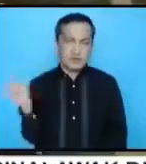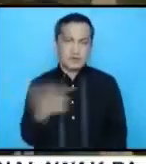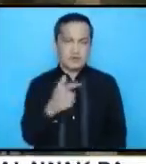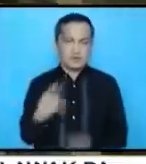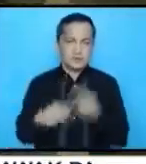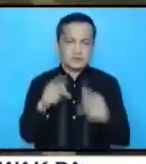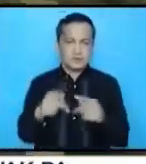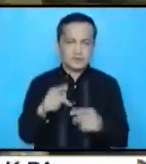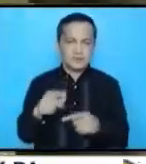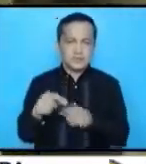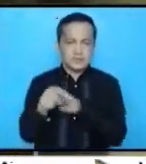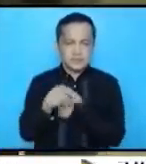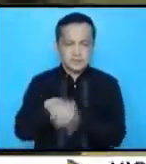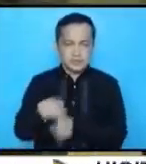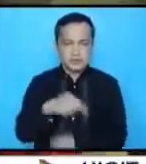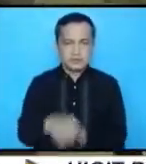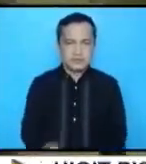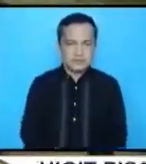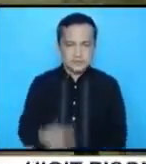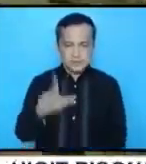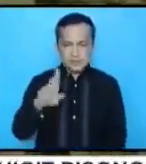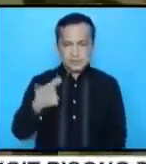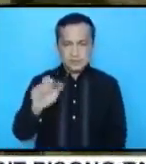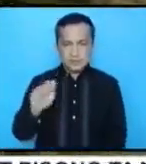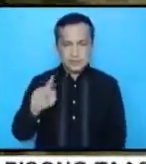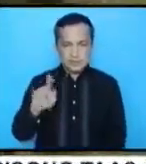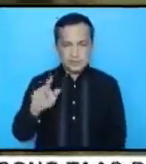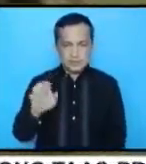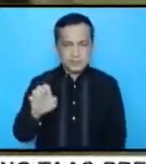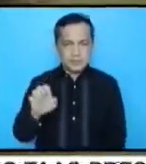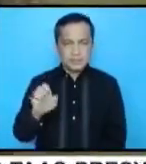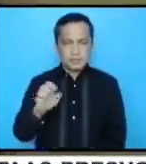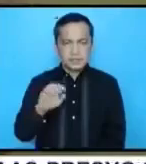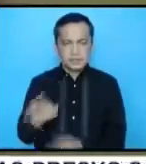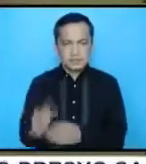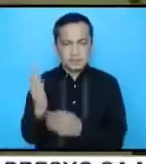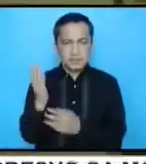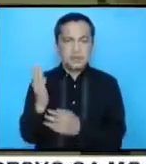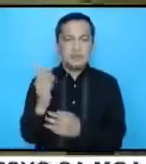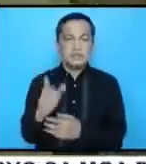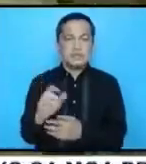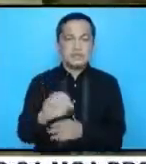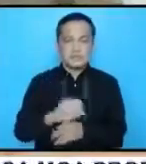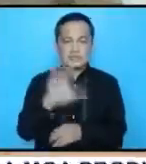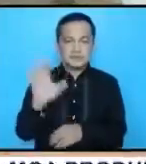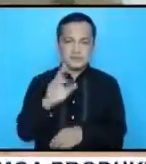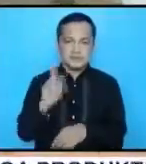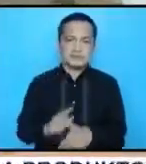Quezon. Luisa Erispe para sa Morning Show ng Bayan, Rise and Shine Pilipinas.